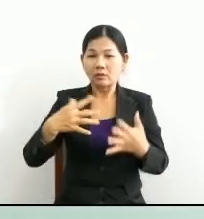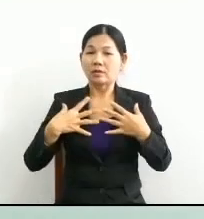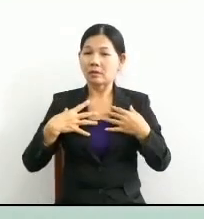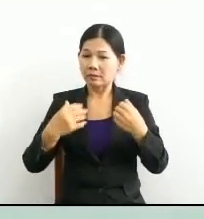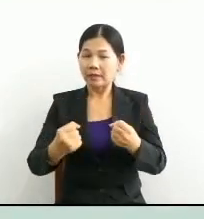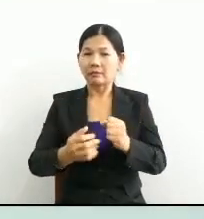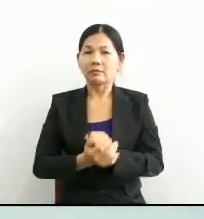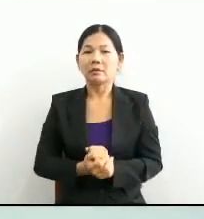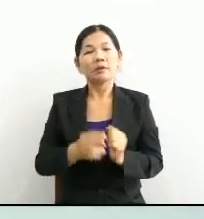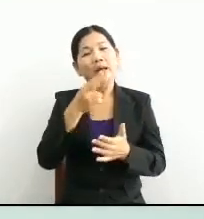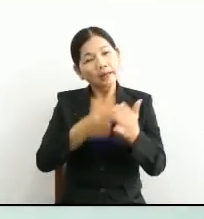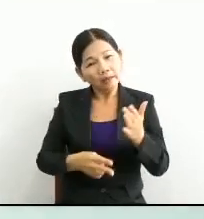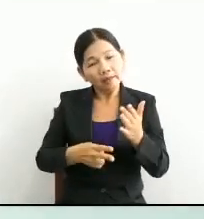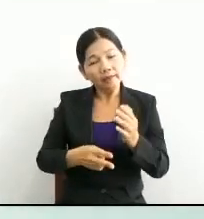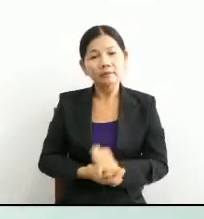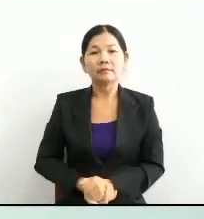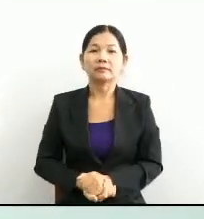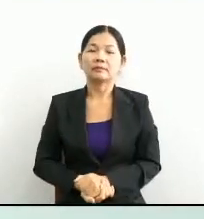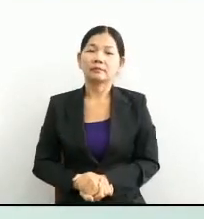Mô hạt ấy bằng con tên mà đôi sọc cập hiệp nắng.